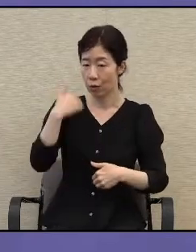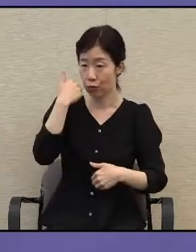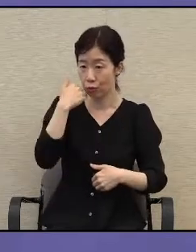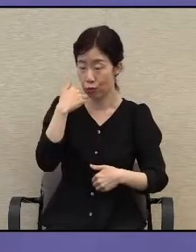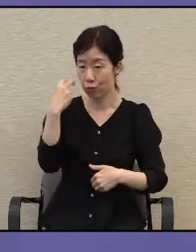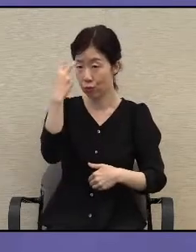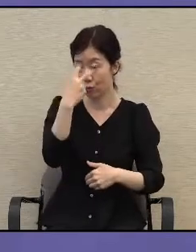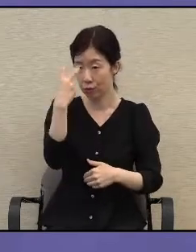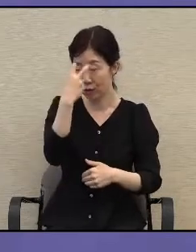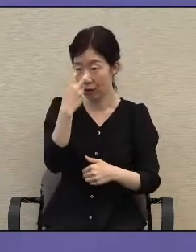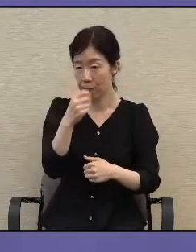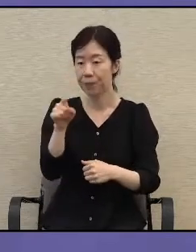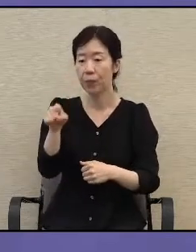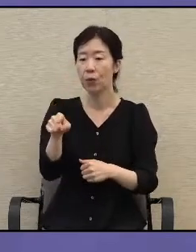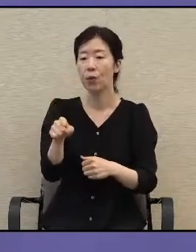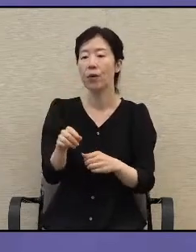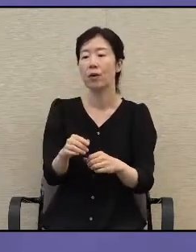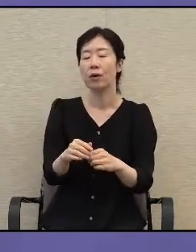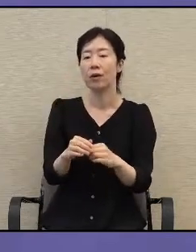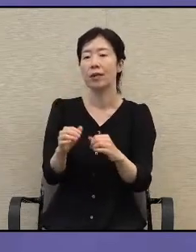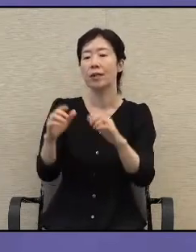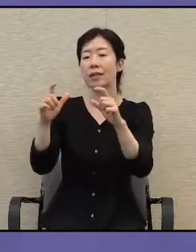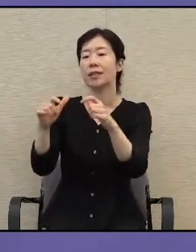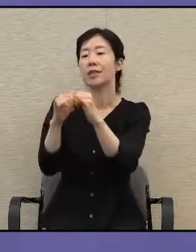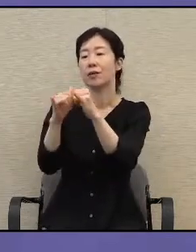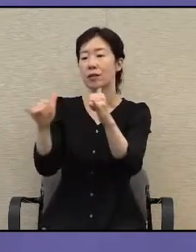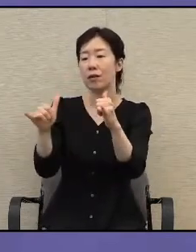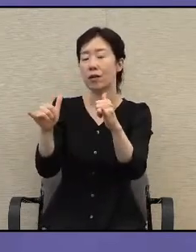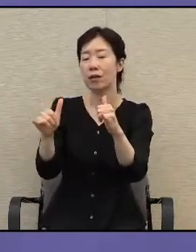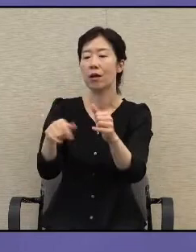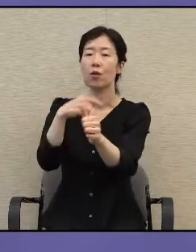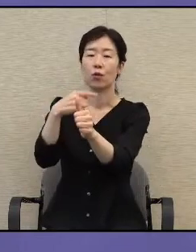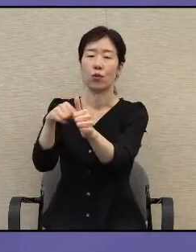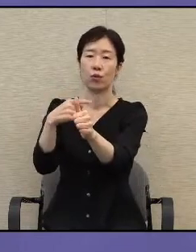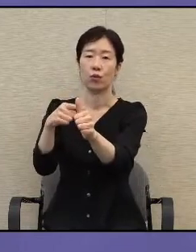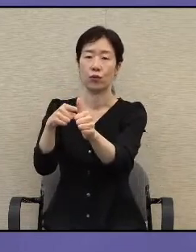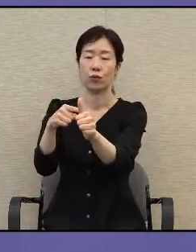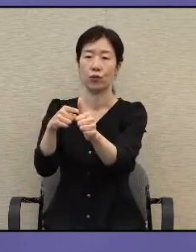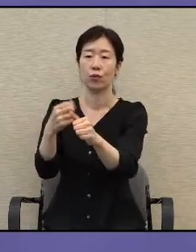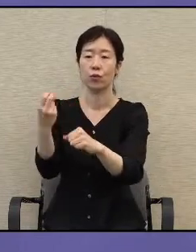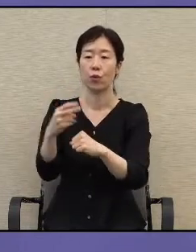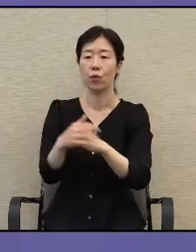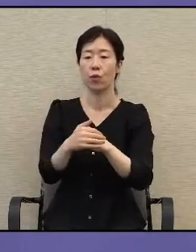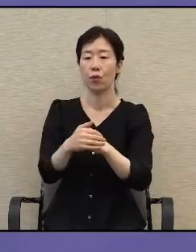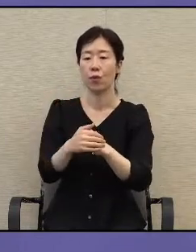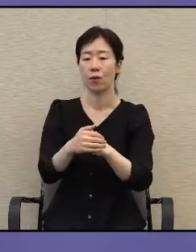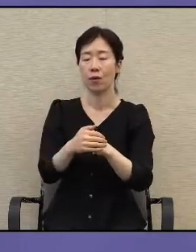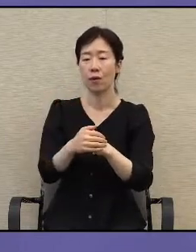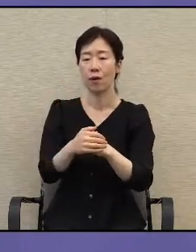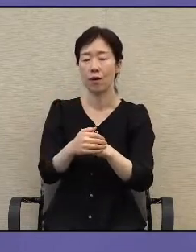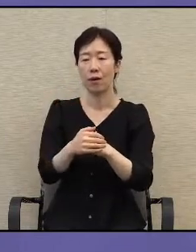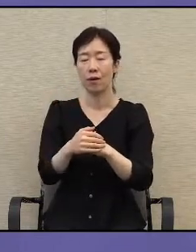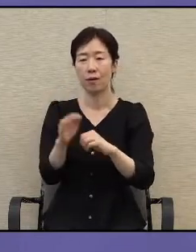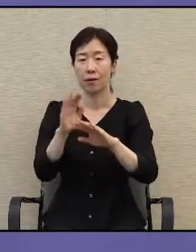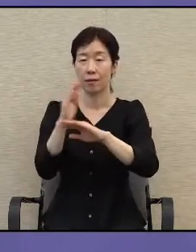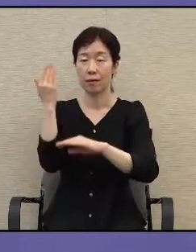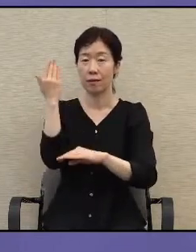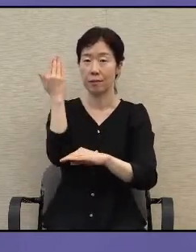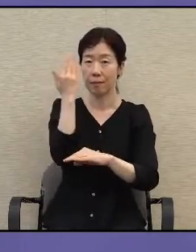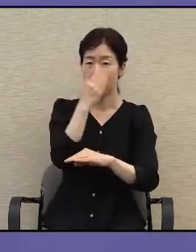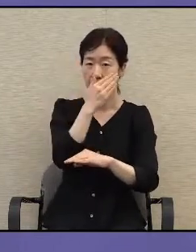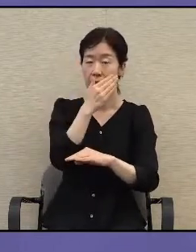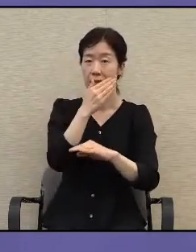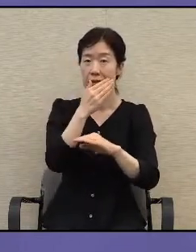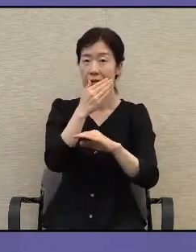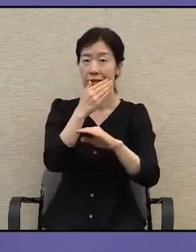그리고 정신건강 교육을 보편적으로 전 국민에게 제공하는 것 또 이 긍정적인 퍼블릭 메시지를 전달하는 것 또